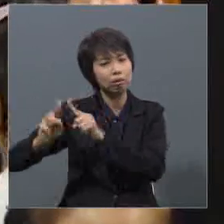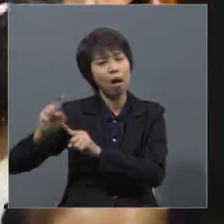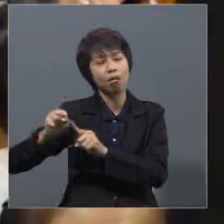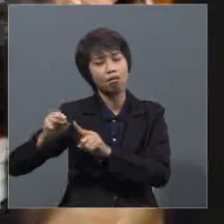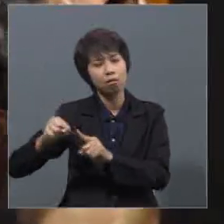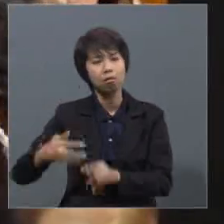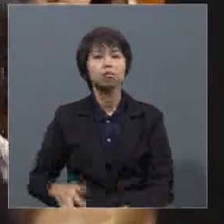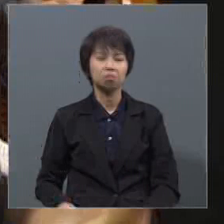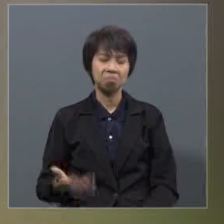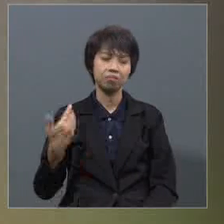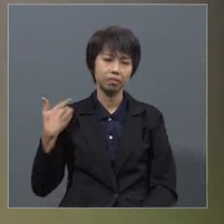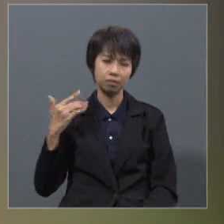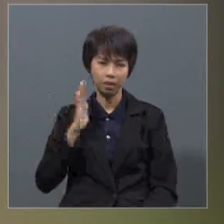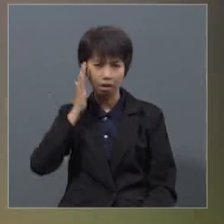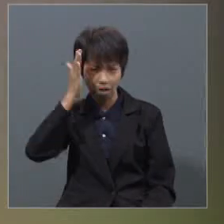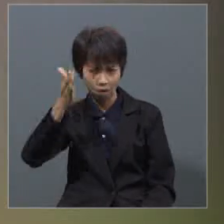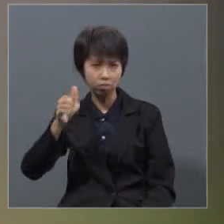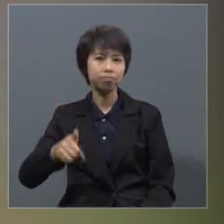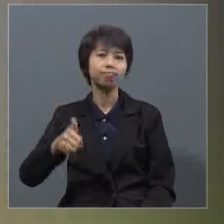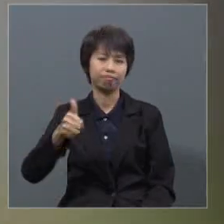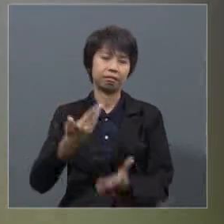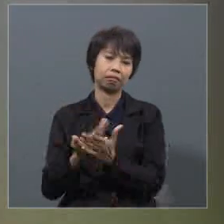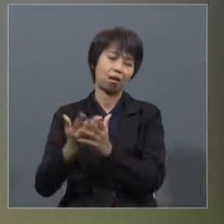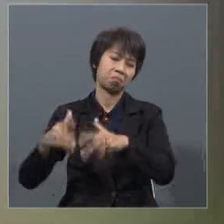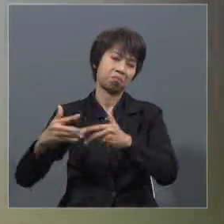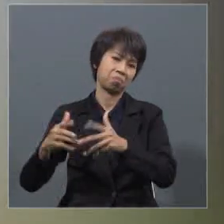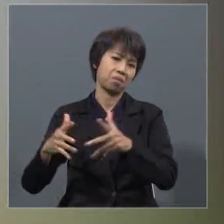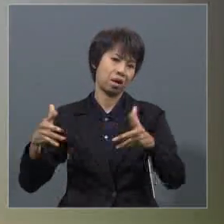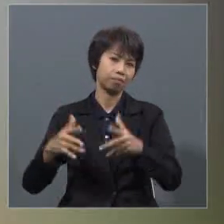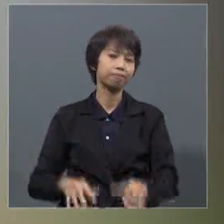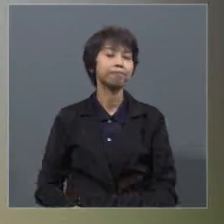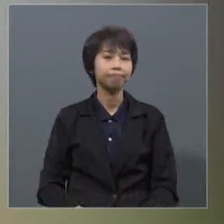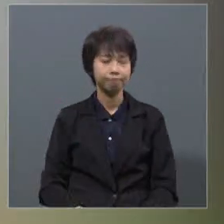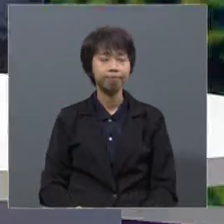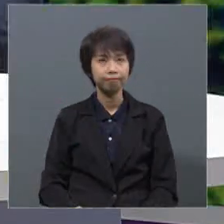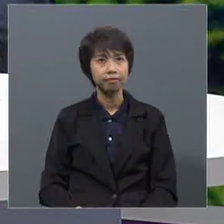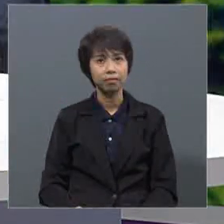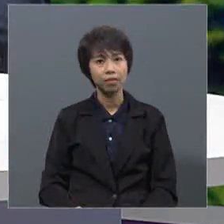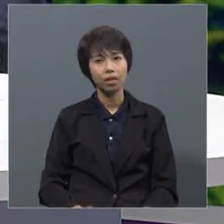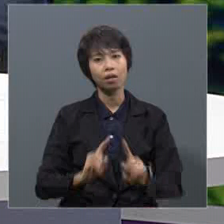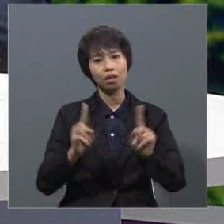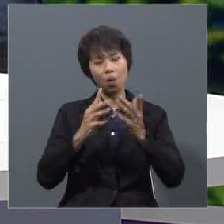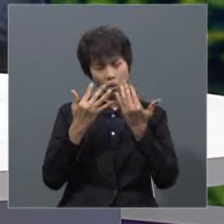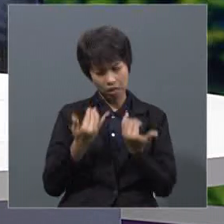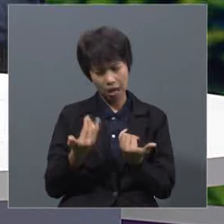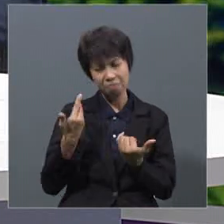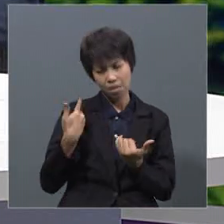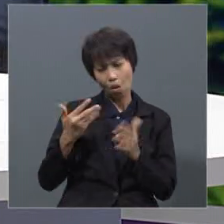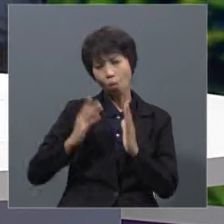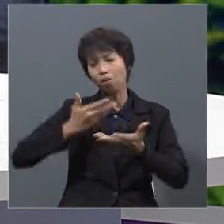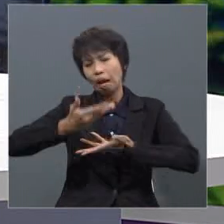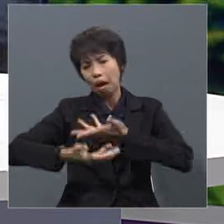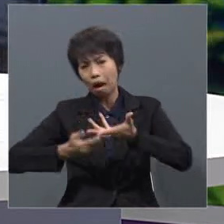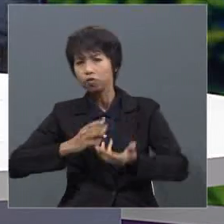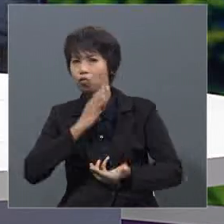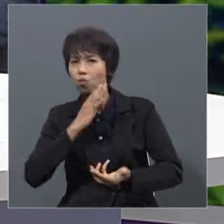ตลาดแรงงานในอนาคตข้างหน้าด้วยครับแต่ก็ต้องมองนะว่าinfluencerก็เยอะนะครับการที่จะประสบความ